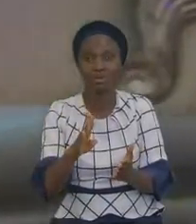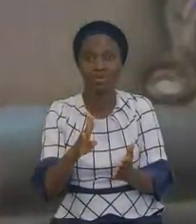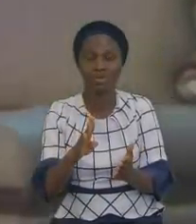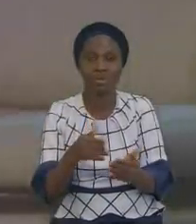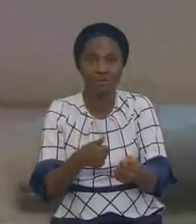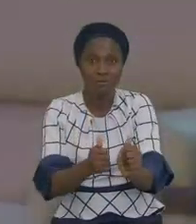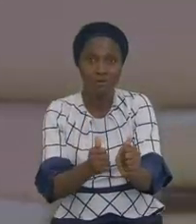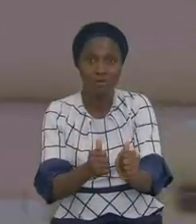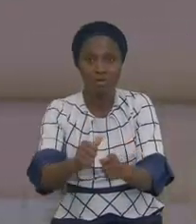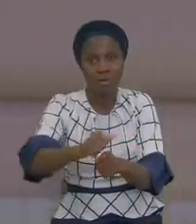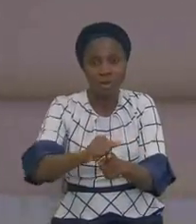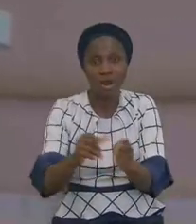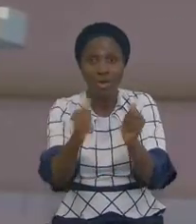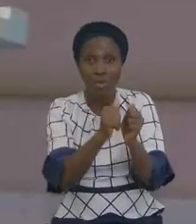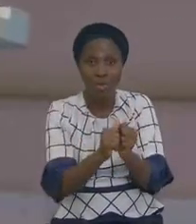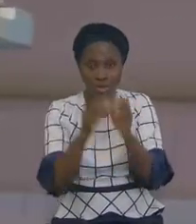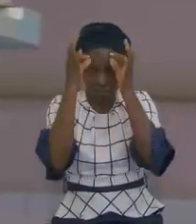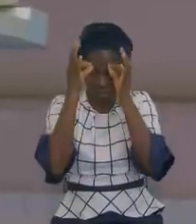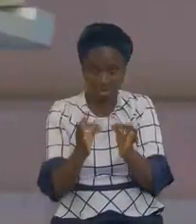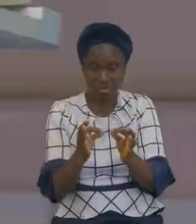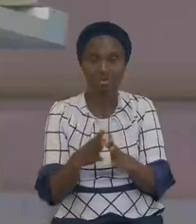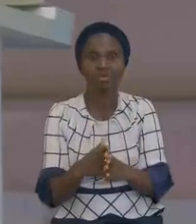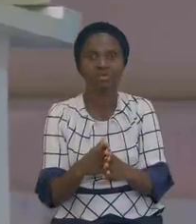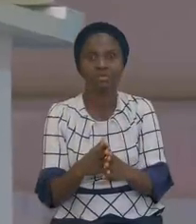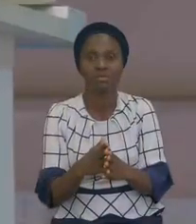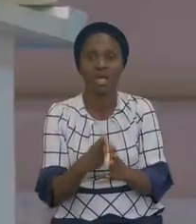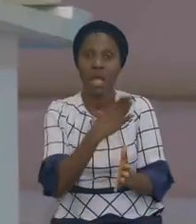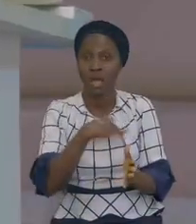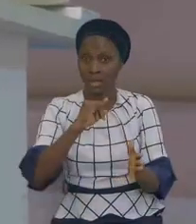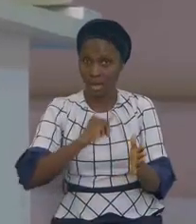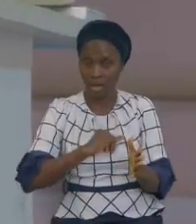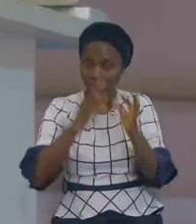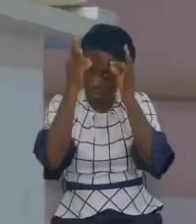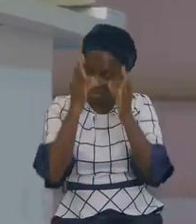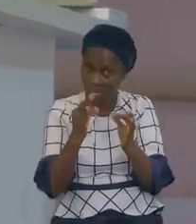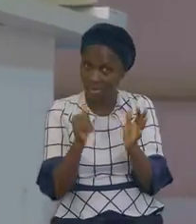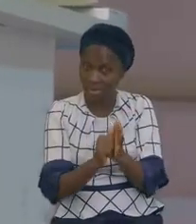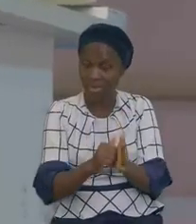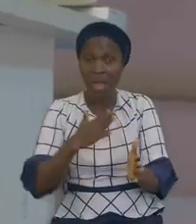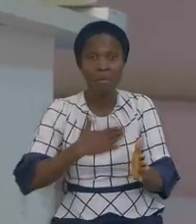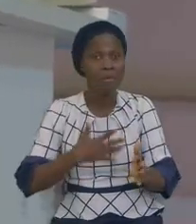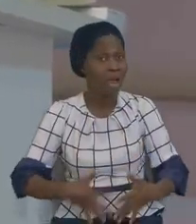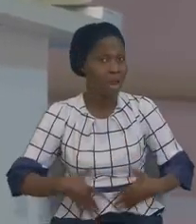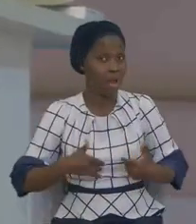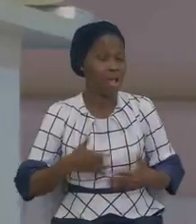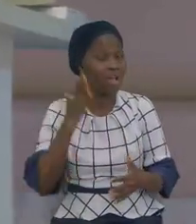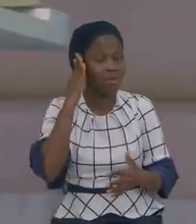Et je décide que ma vie ne va pas rester au